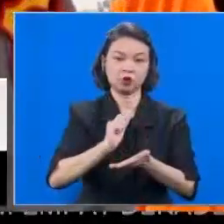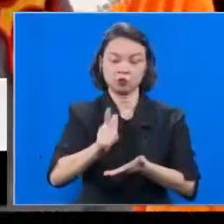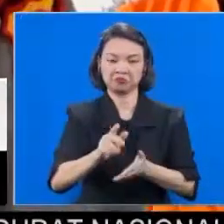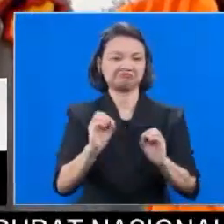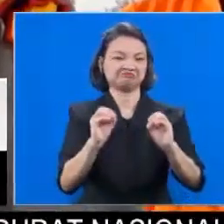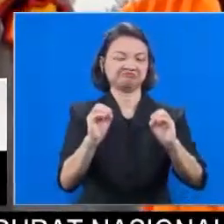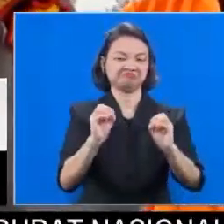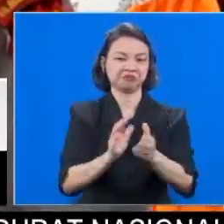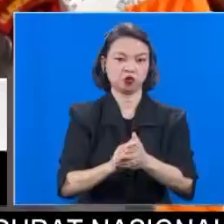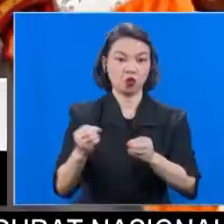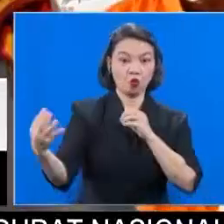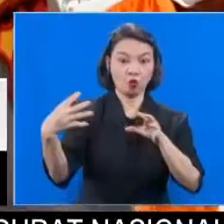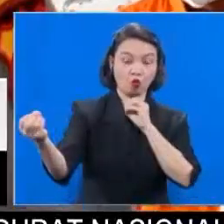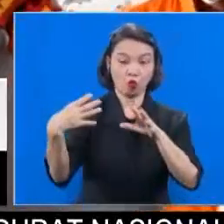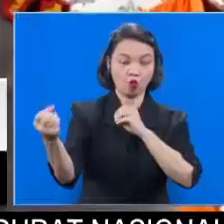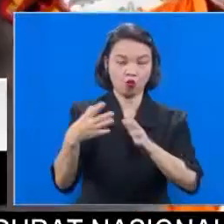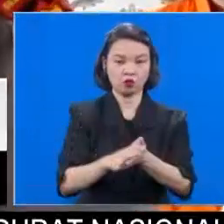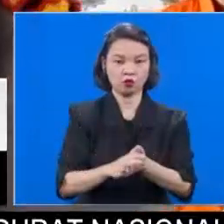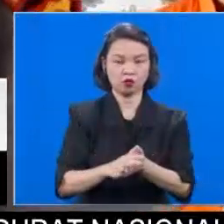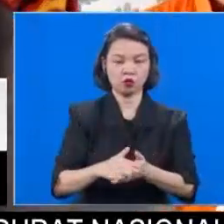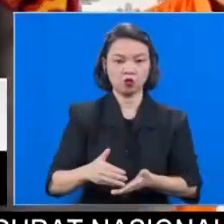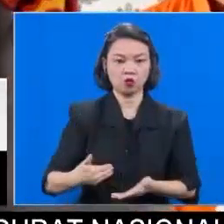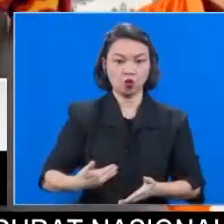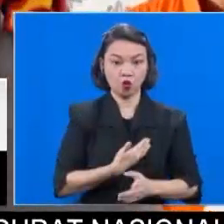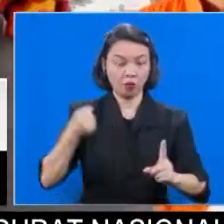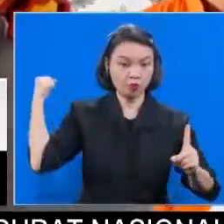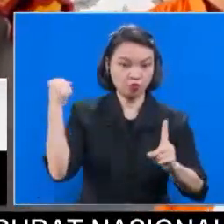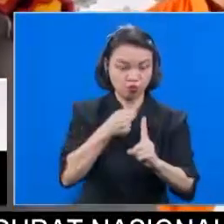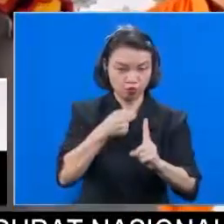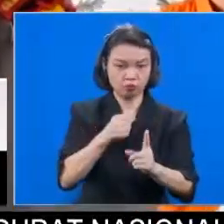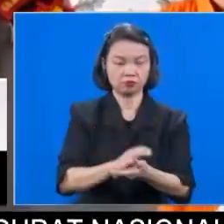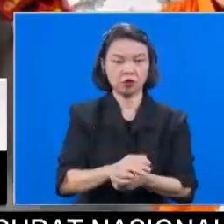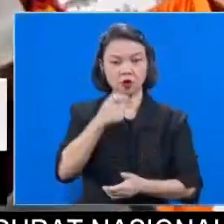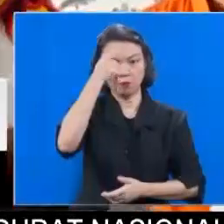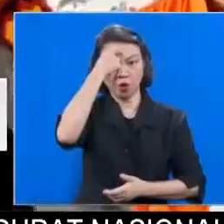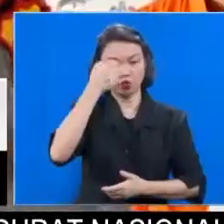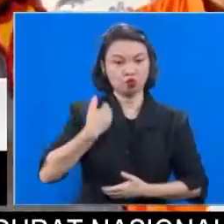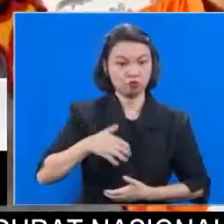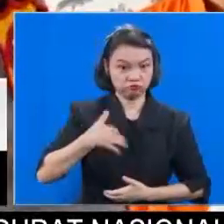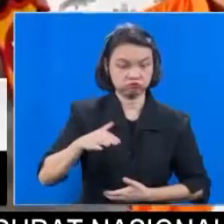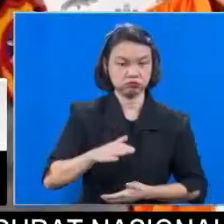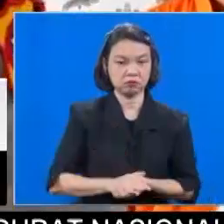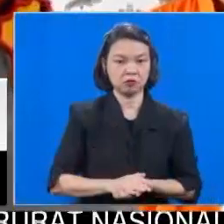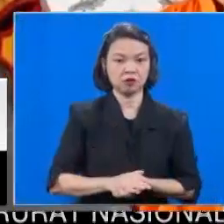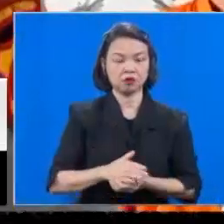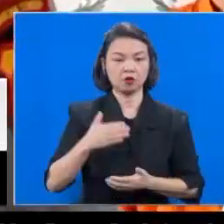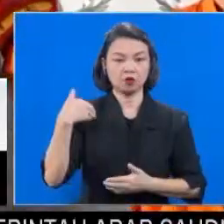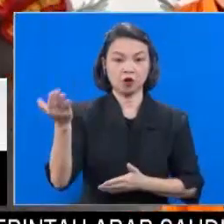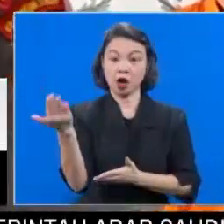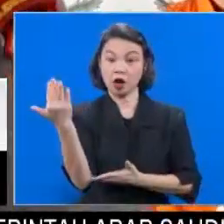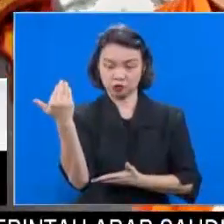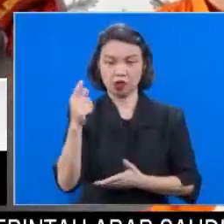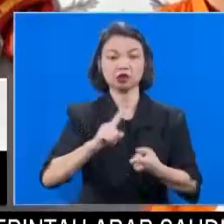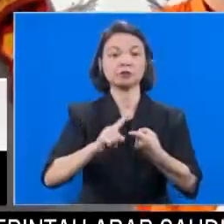cekcok korban sempat melakukan pemukulan pelaku ini tidak terima kemudian pergi mengajak